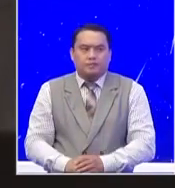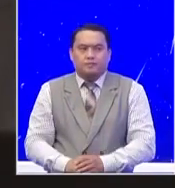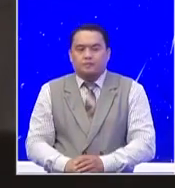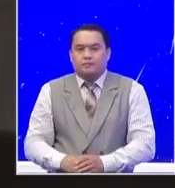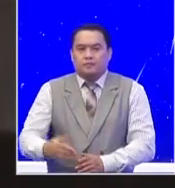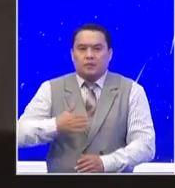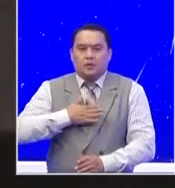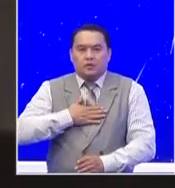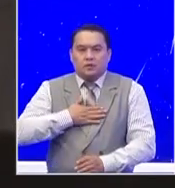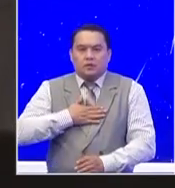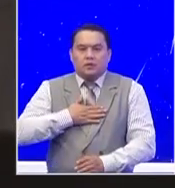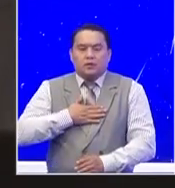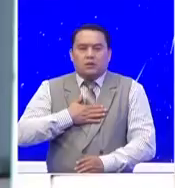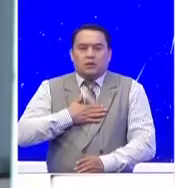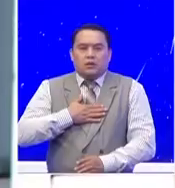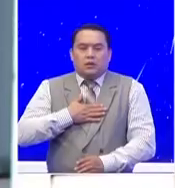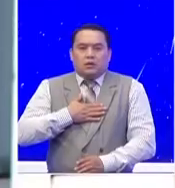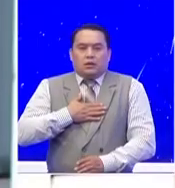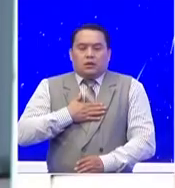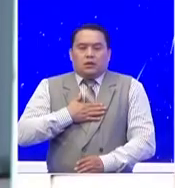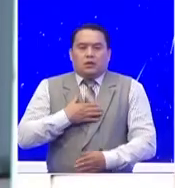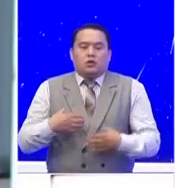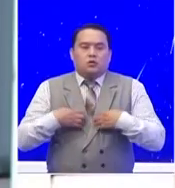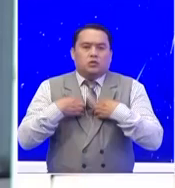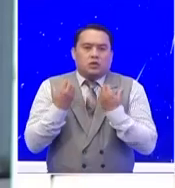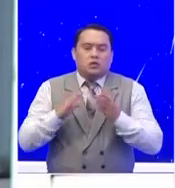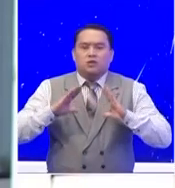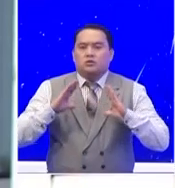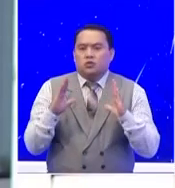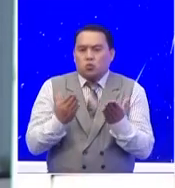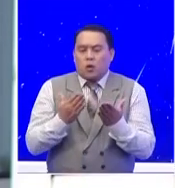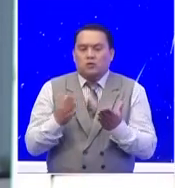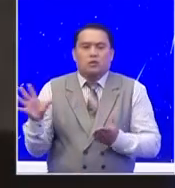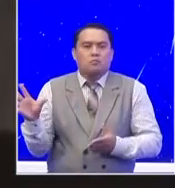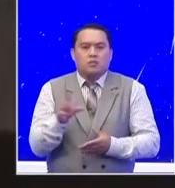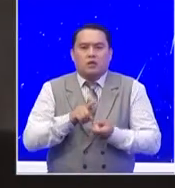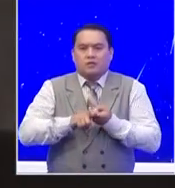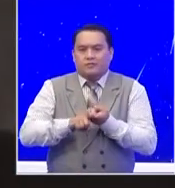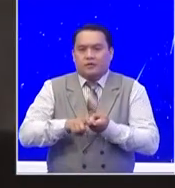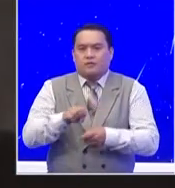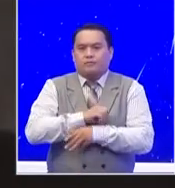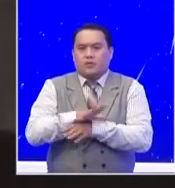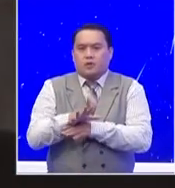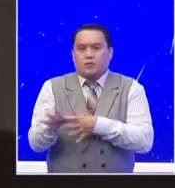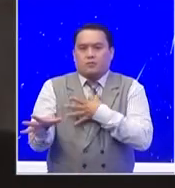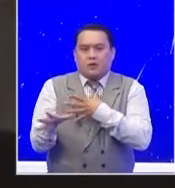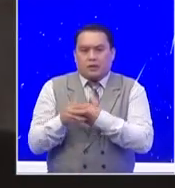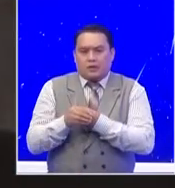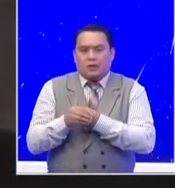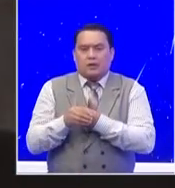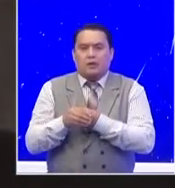келген жаман эпидемия сонымен бәріміз бірігіп